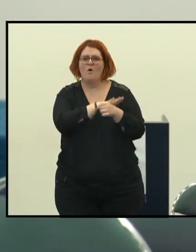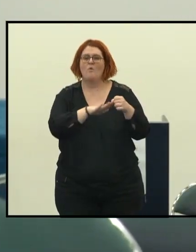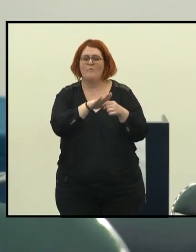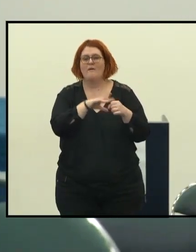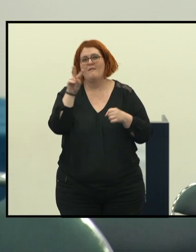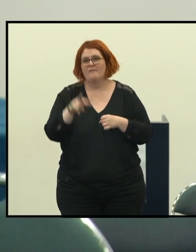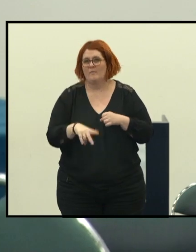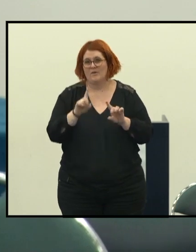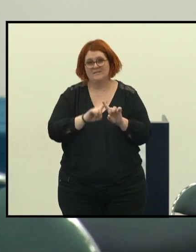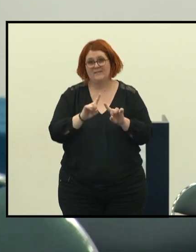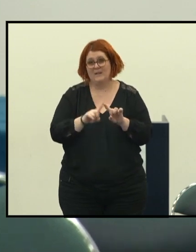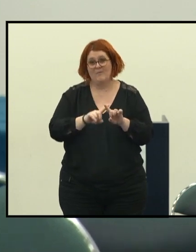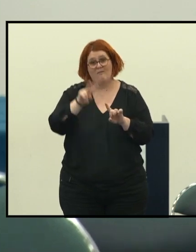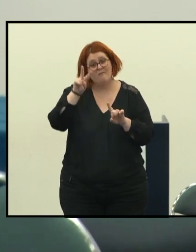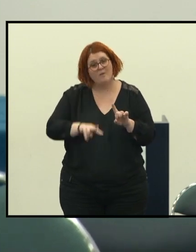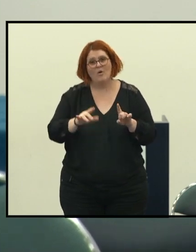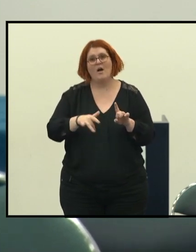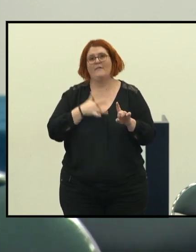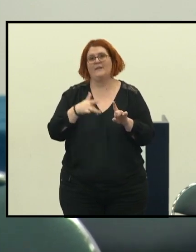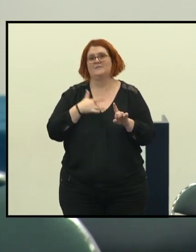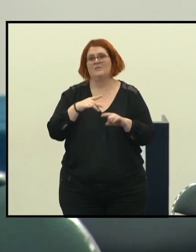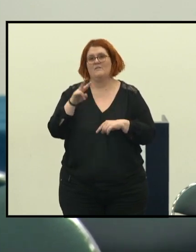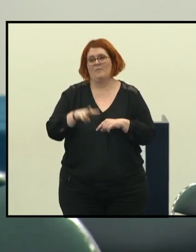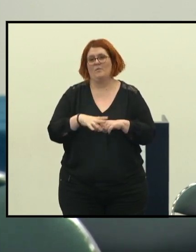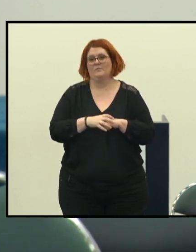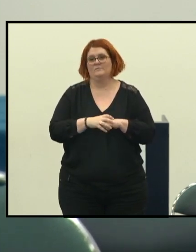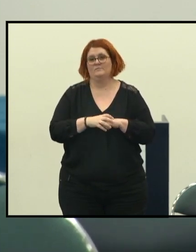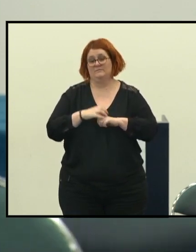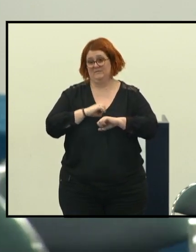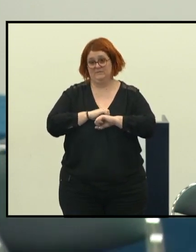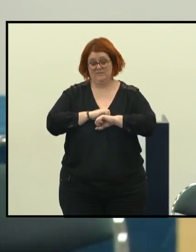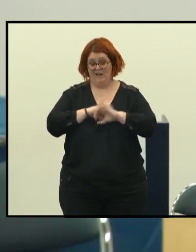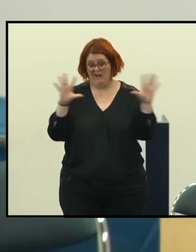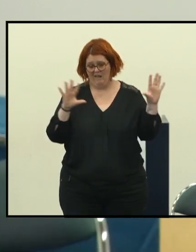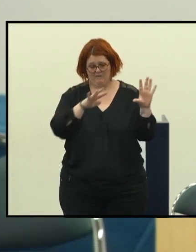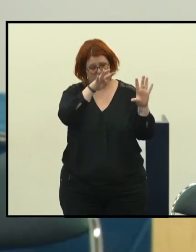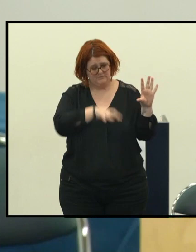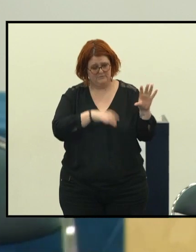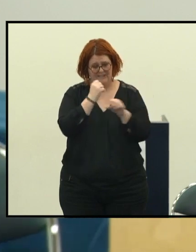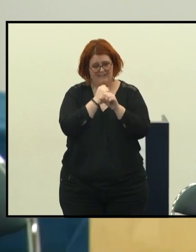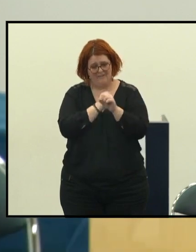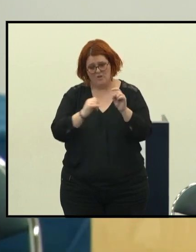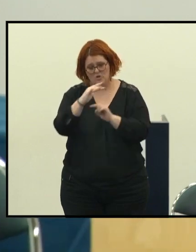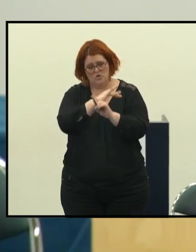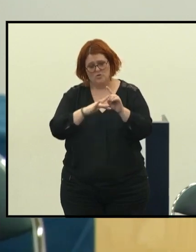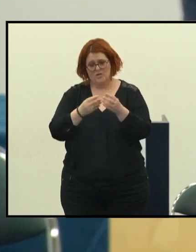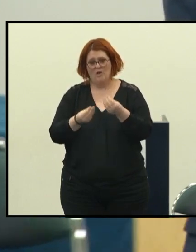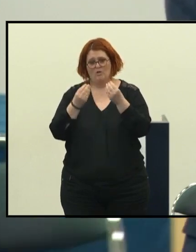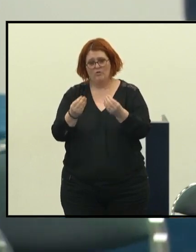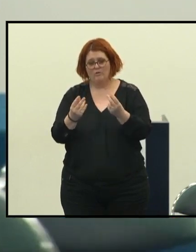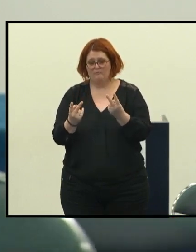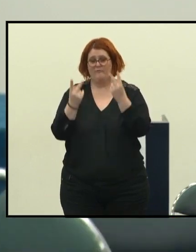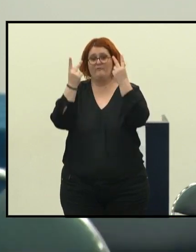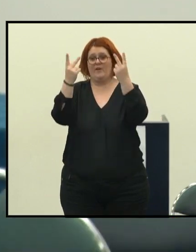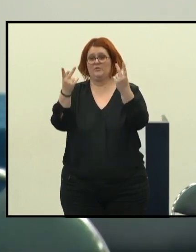c'est vraiment un élément intéressant, enfin voilà, c'est très clairement écrit et ça permet de refonder le travail social, voilà, de revaloriser un petit